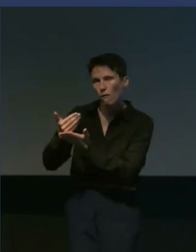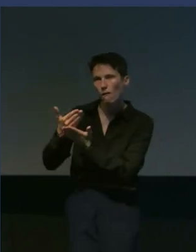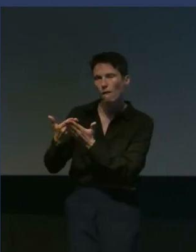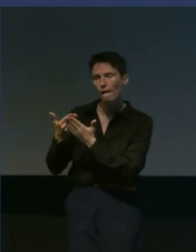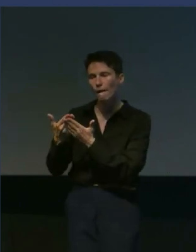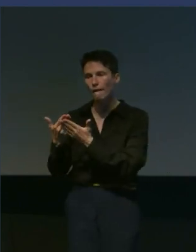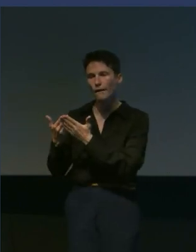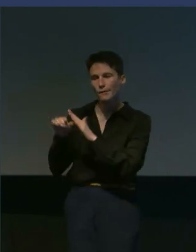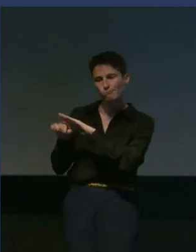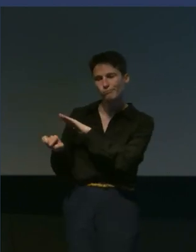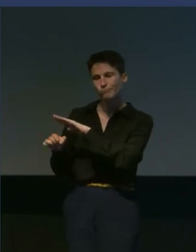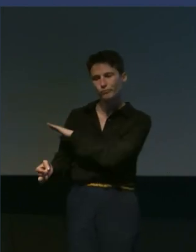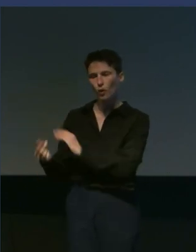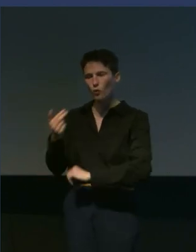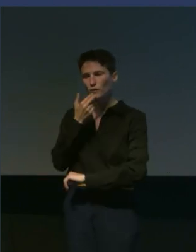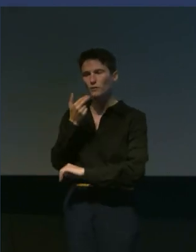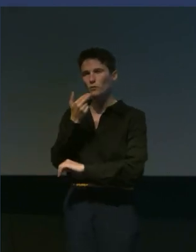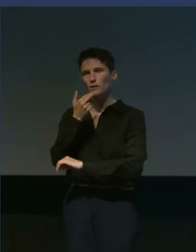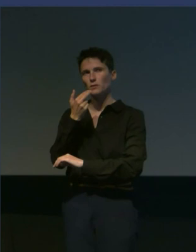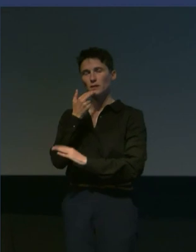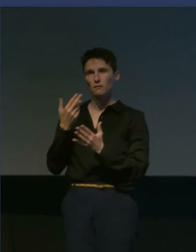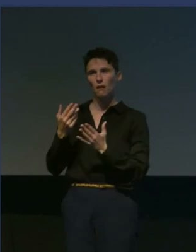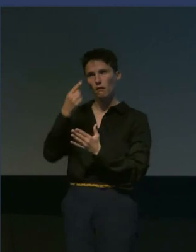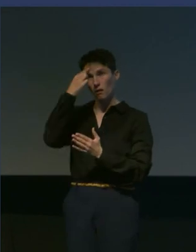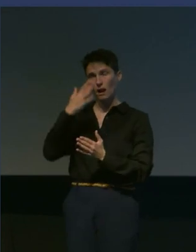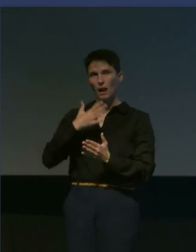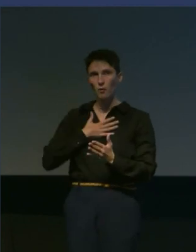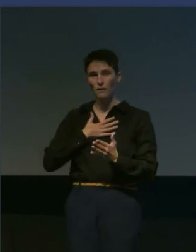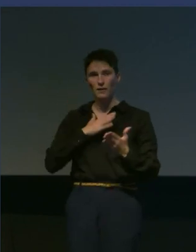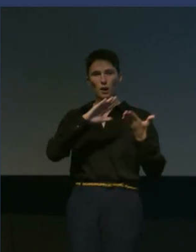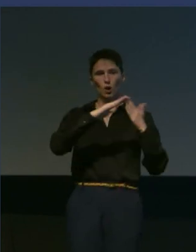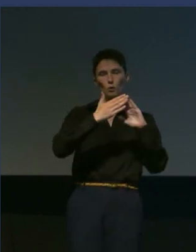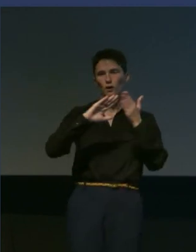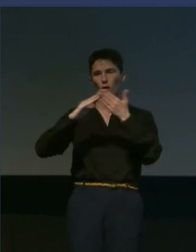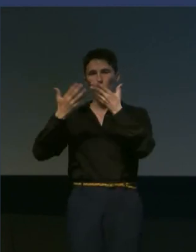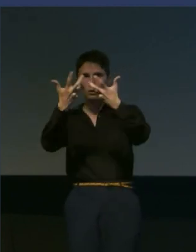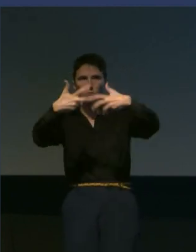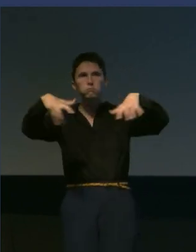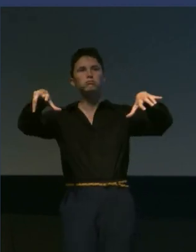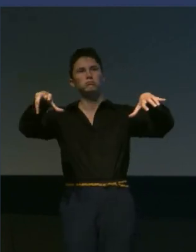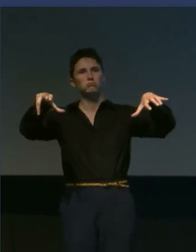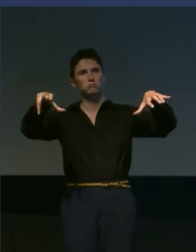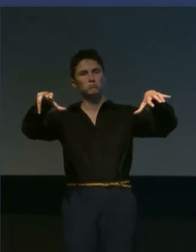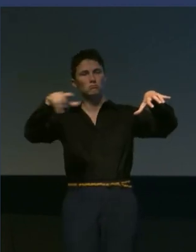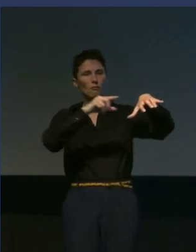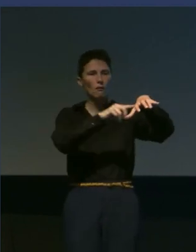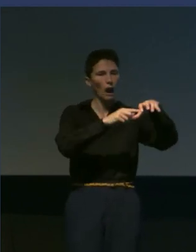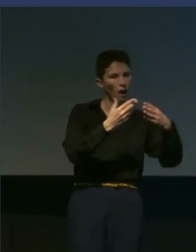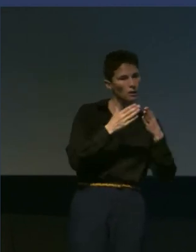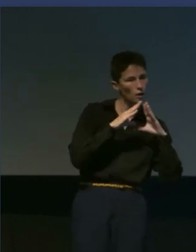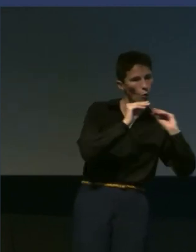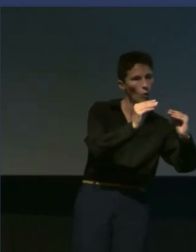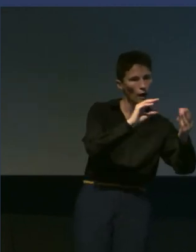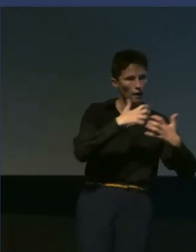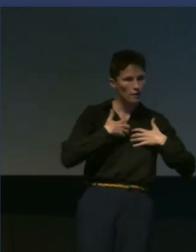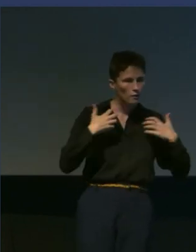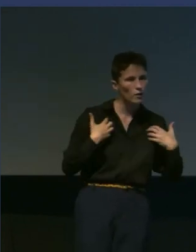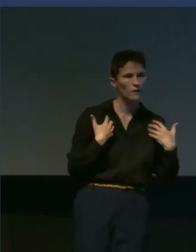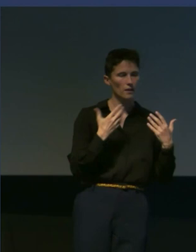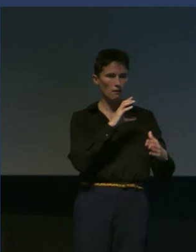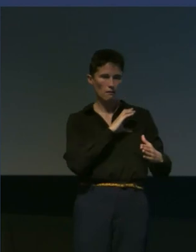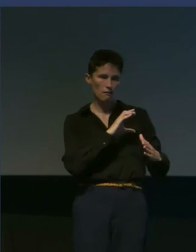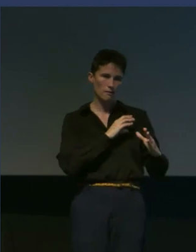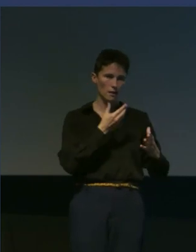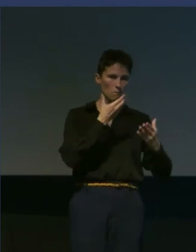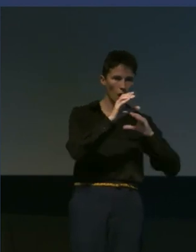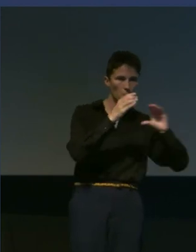Certaines sources, c'est tout ça. Donc, je pense qu'il va y avoir deux communautés, encore une fois, celle qui se base sur des choses scientifiques. On va l'augmenter avec